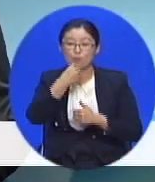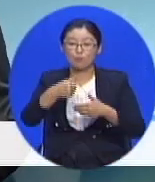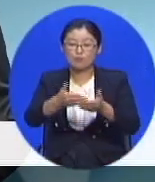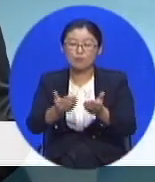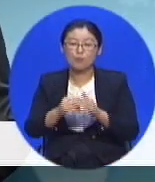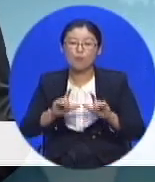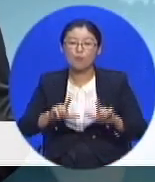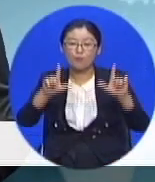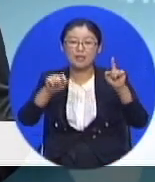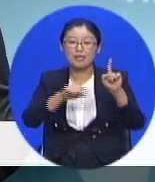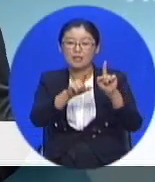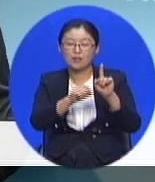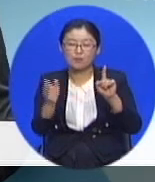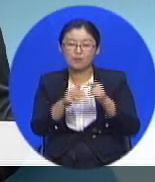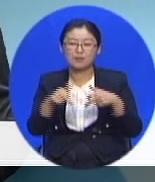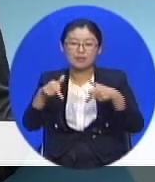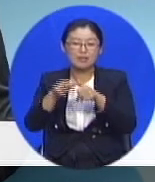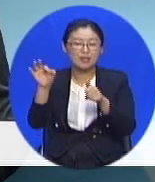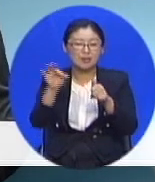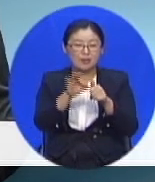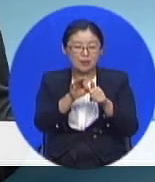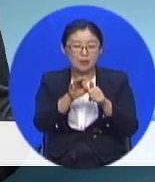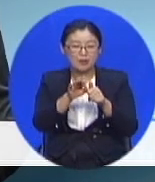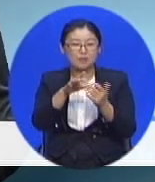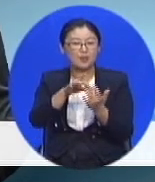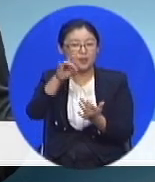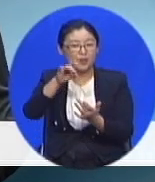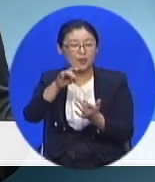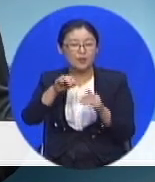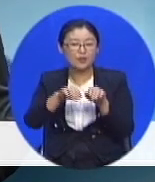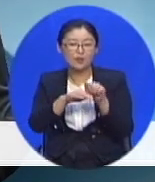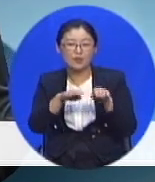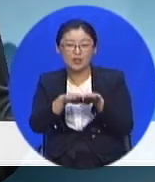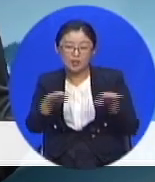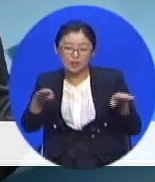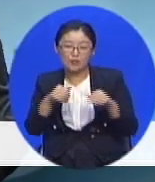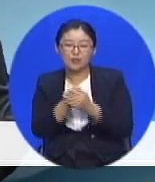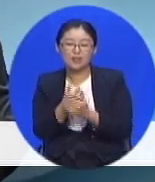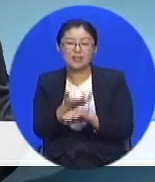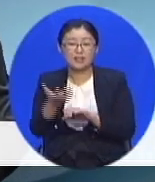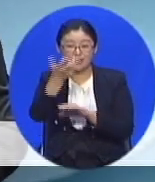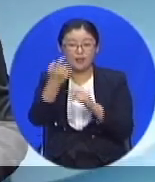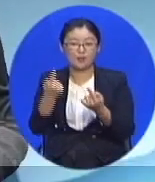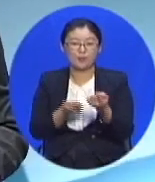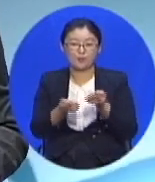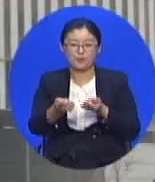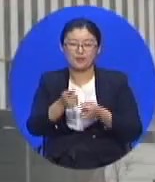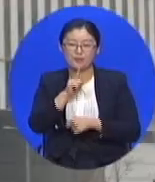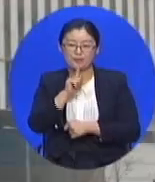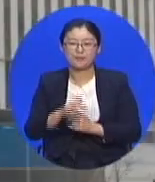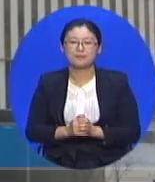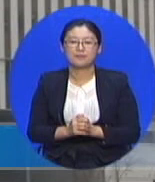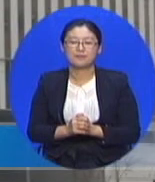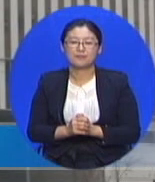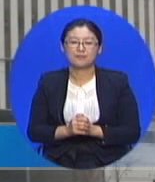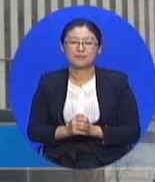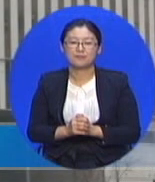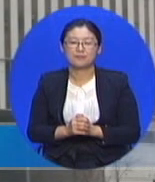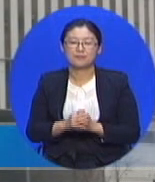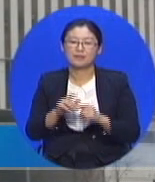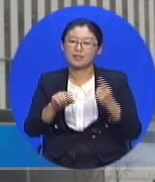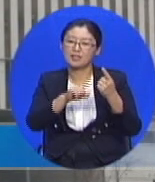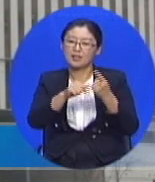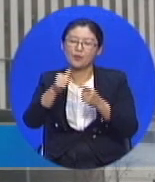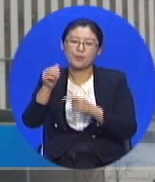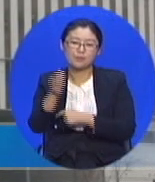보건복지부는 올해 1월부터 장애인연금 지급 대상자 선정 기준액이 상향 조정된다고 밝혔습니다. 보건복지부는